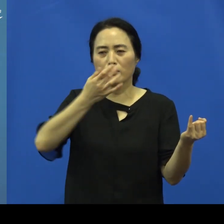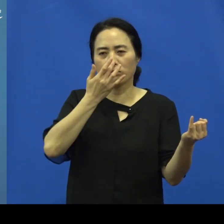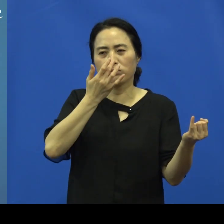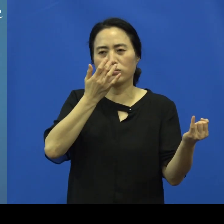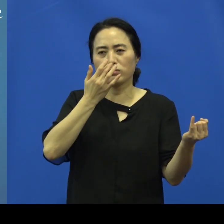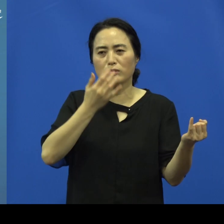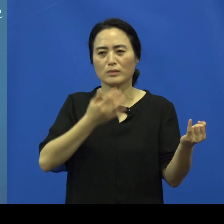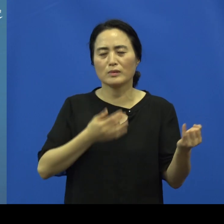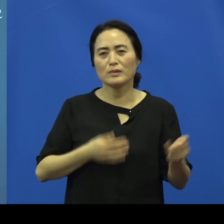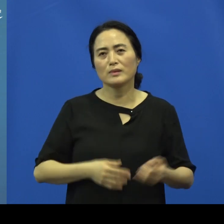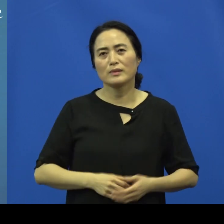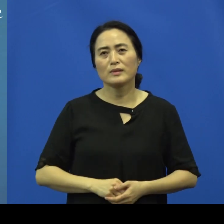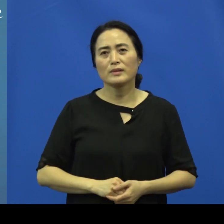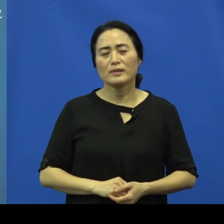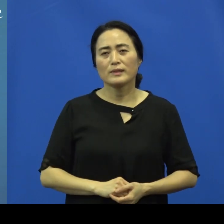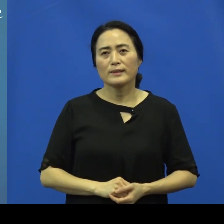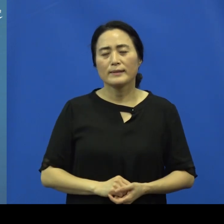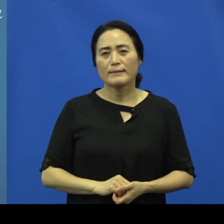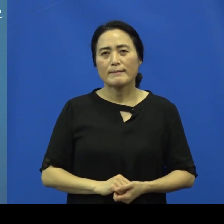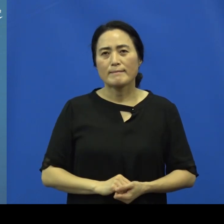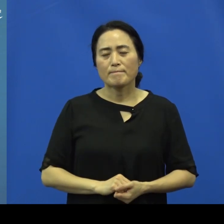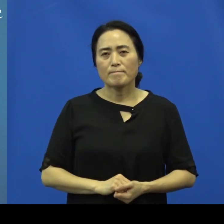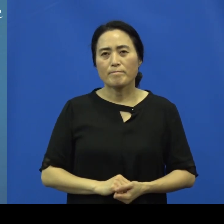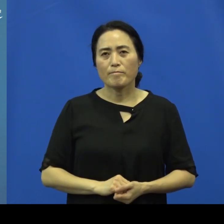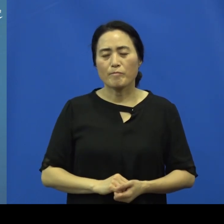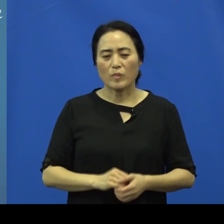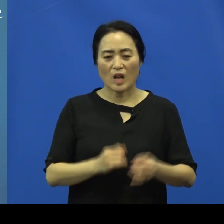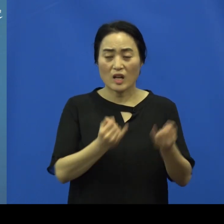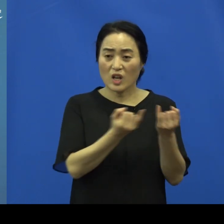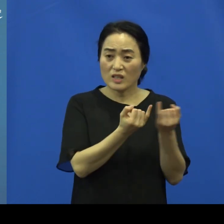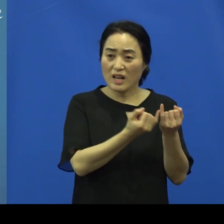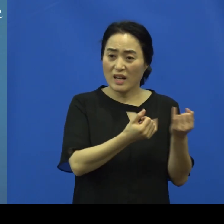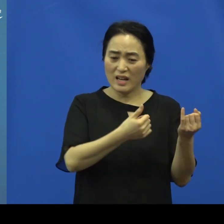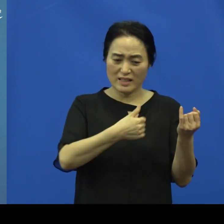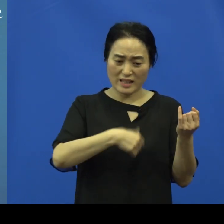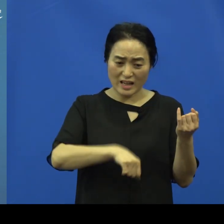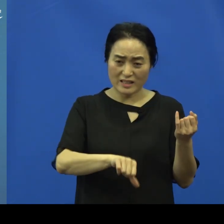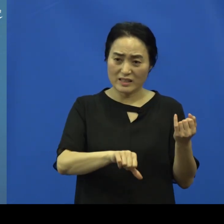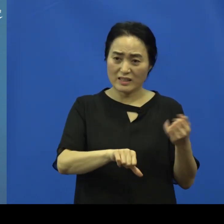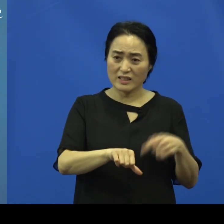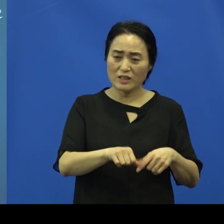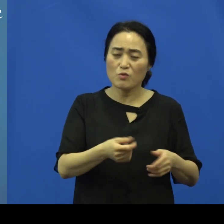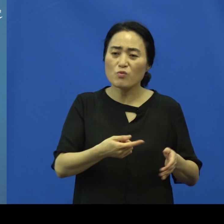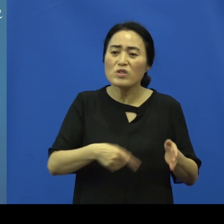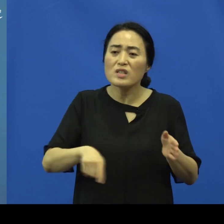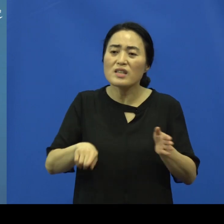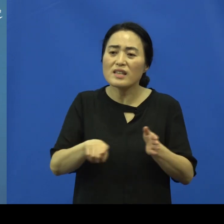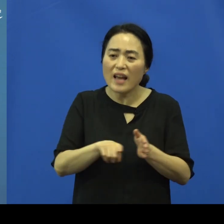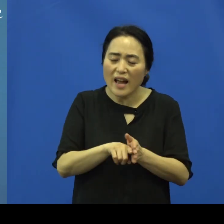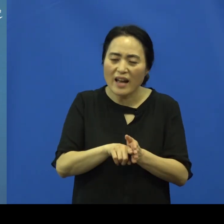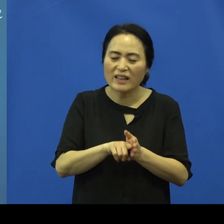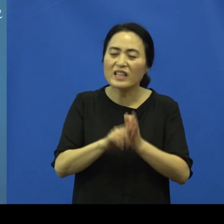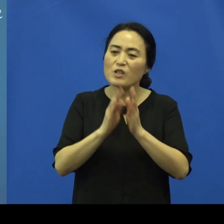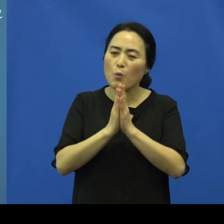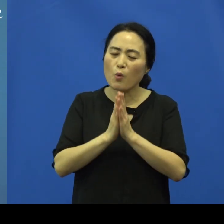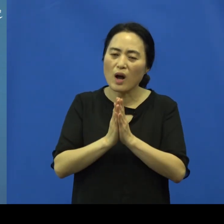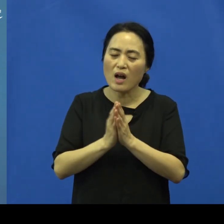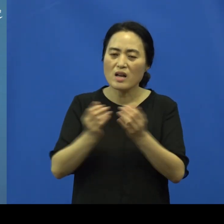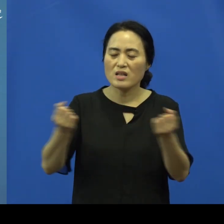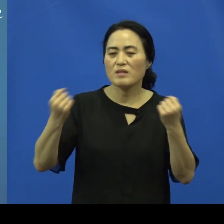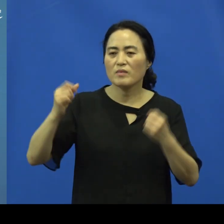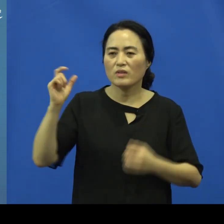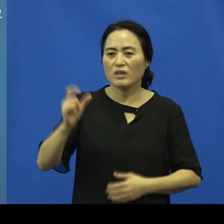마음이 없어요. 여러분, 여인의 자식을 위한 기도가 왜 그렇게 강력한 힘을 가지느냐?